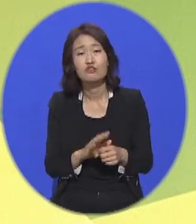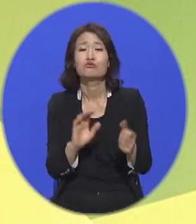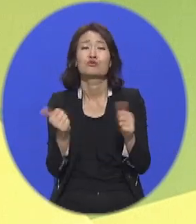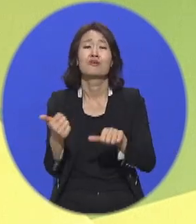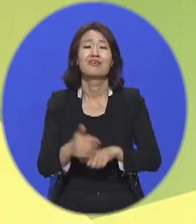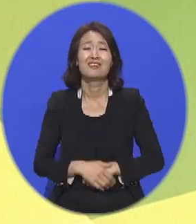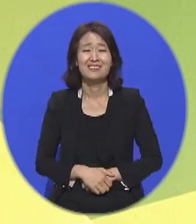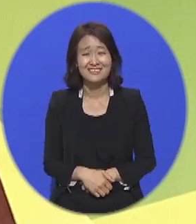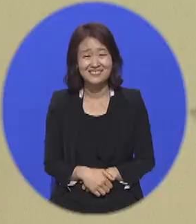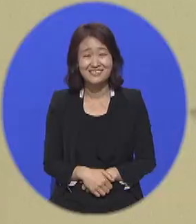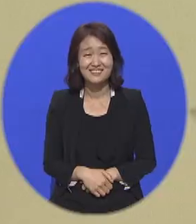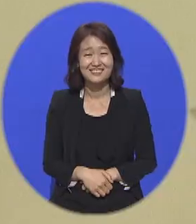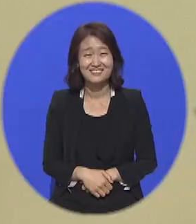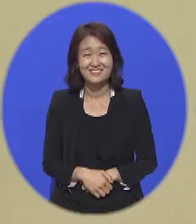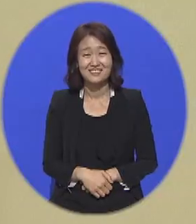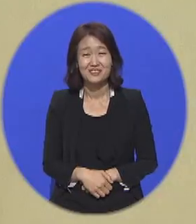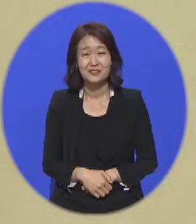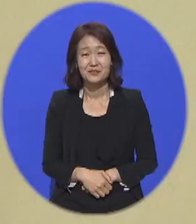죽어버렸습니다.